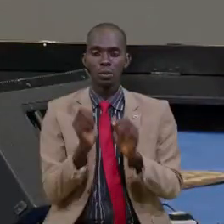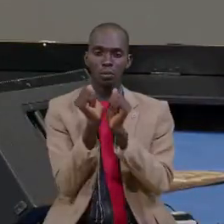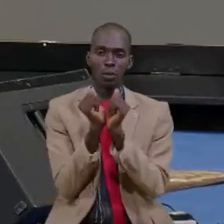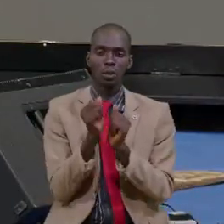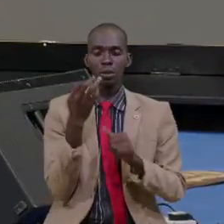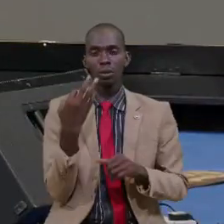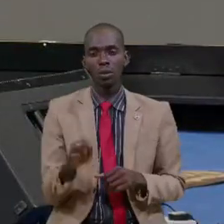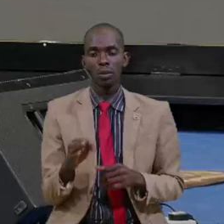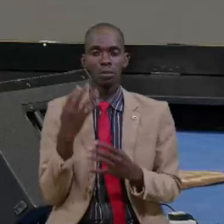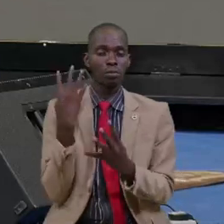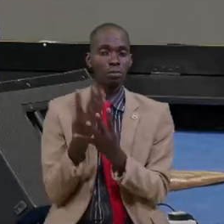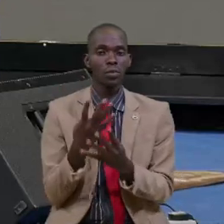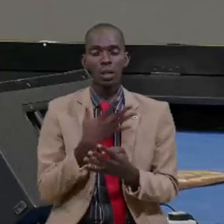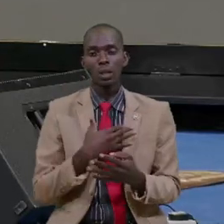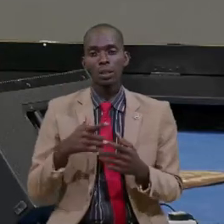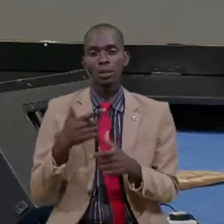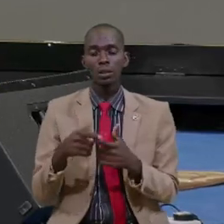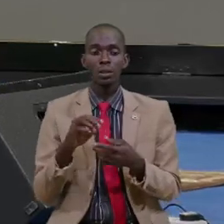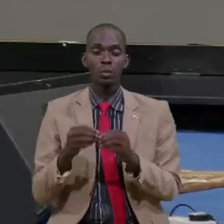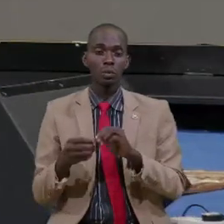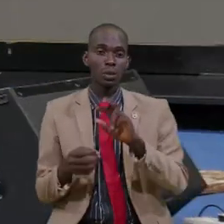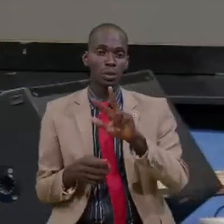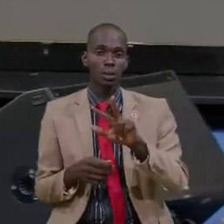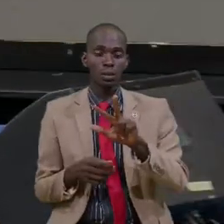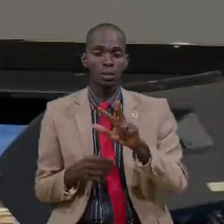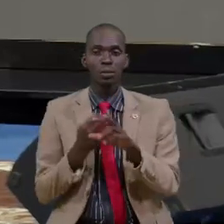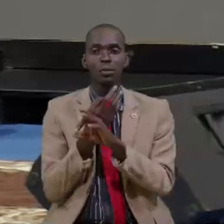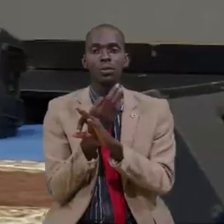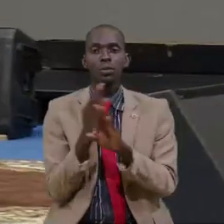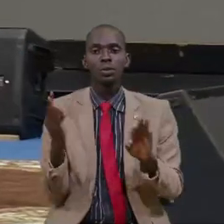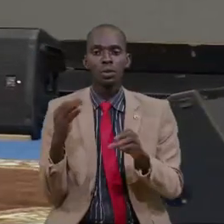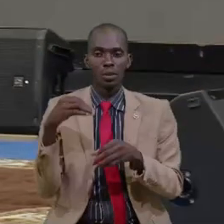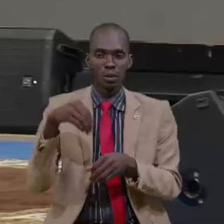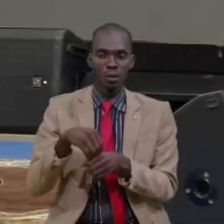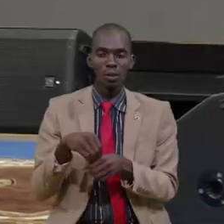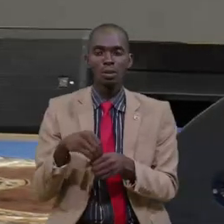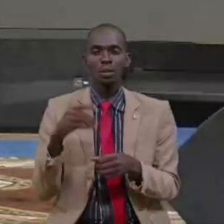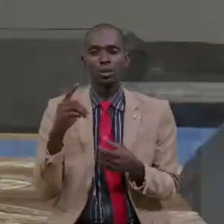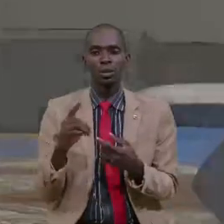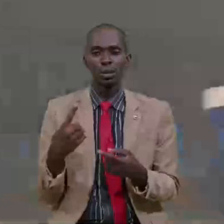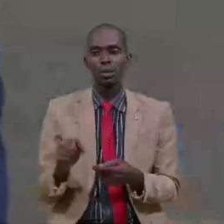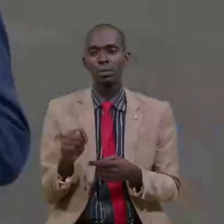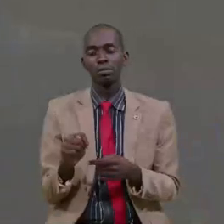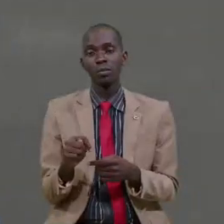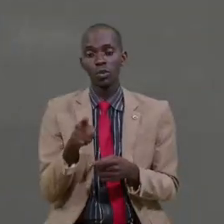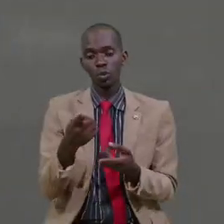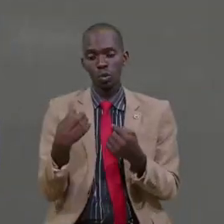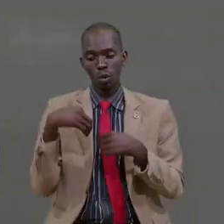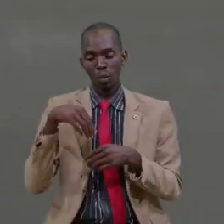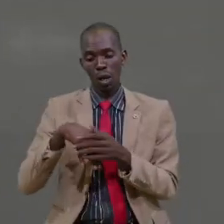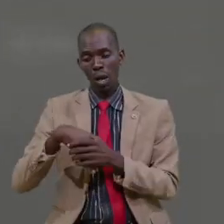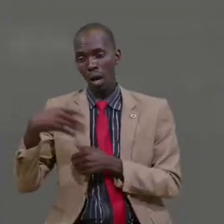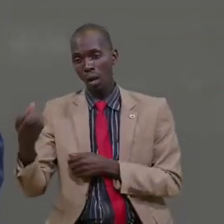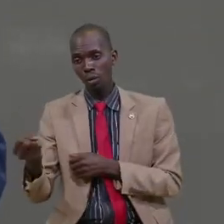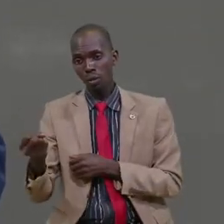de la captivité. Et troisièmement, la libération pour les bénédictions. Quand tu